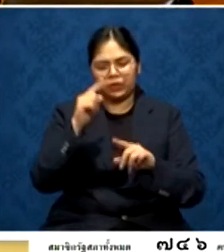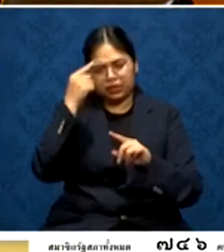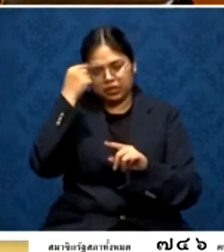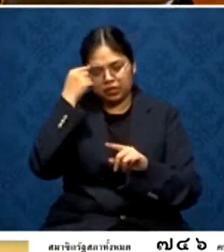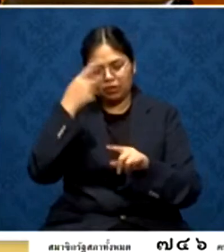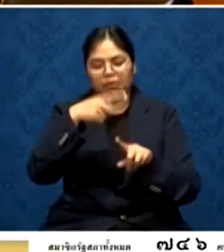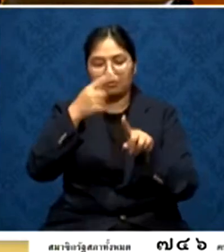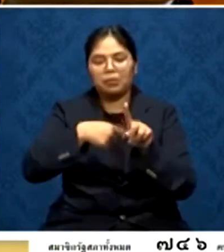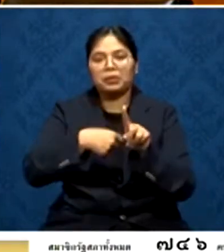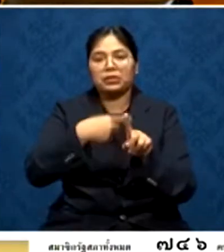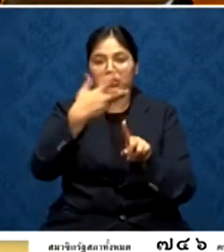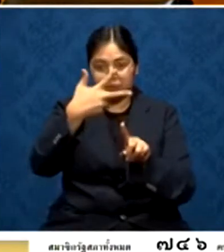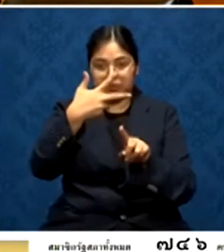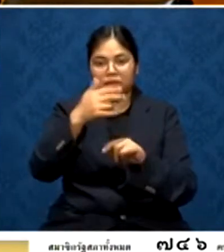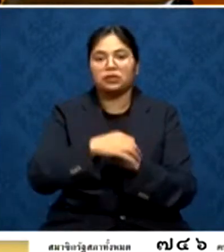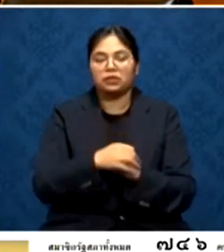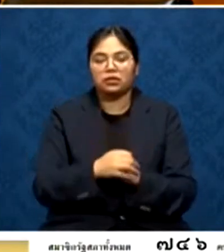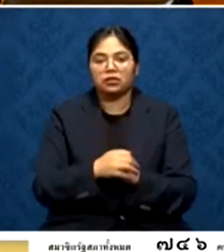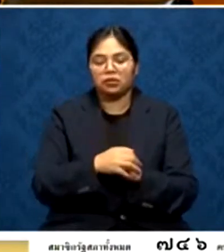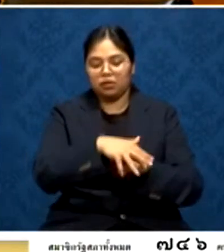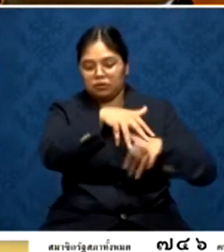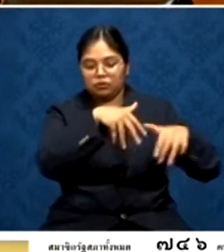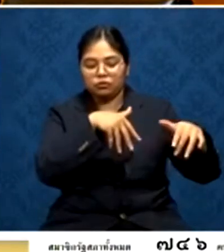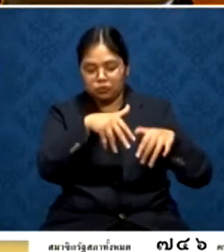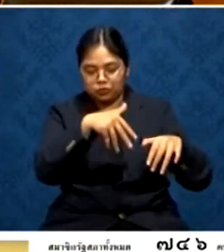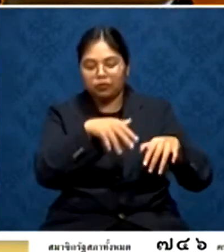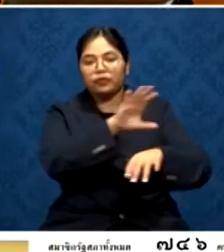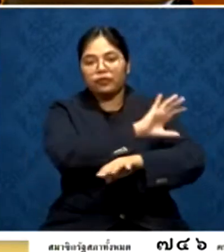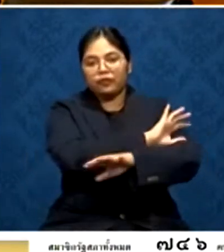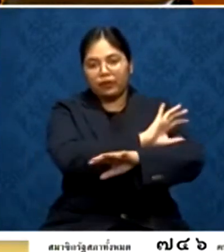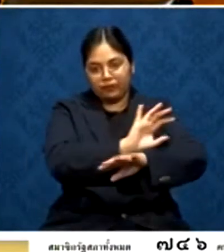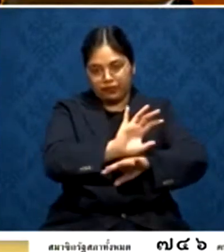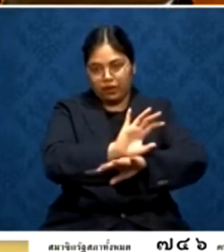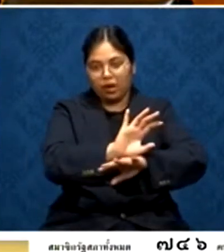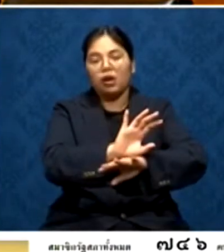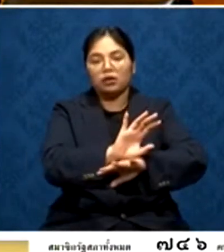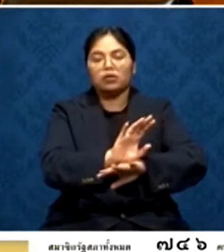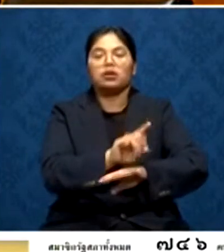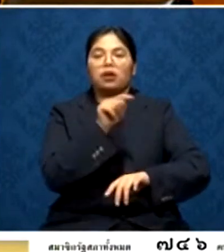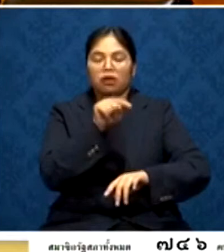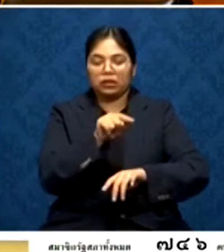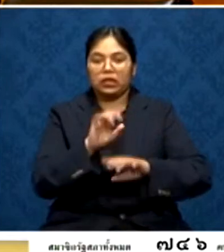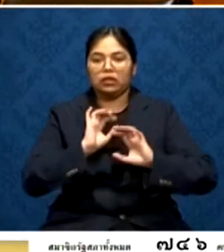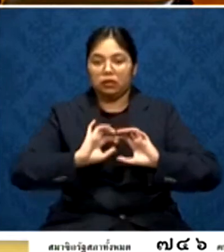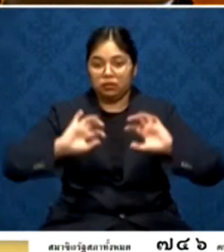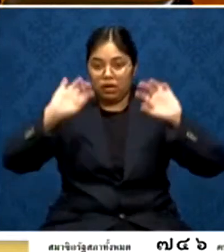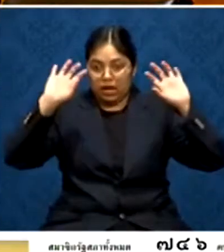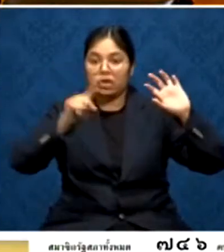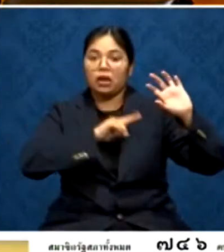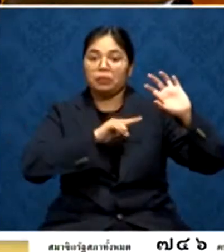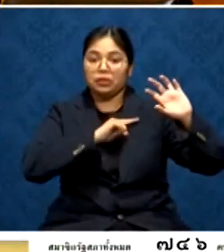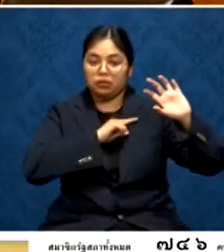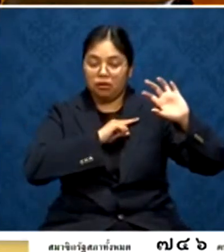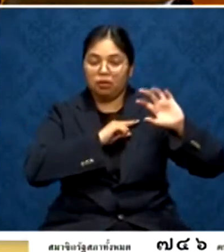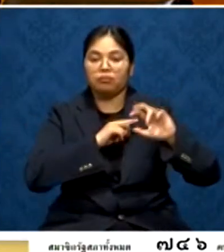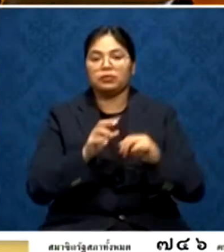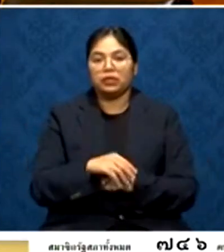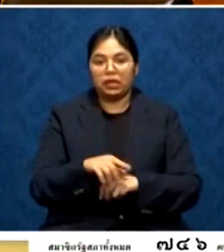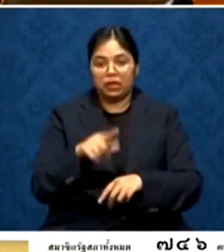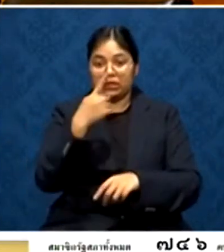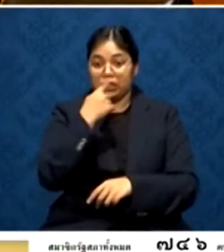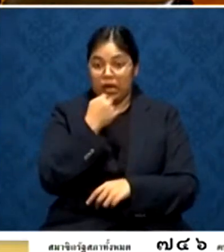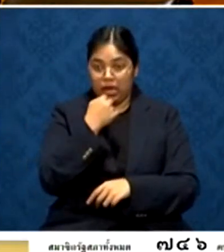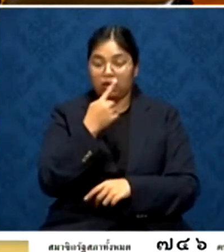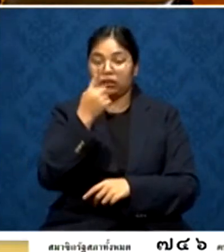นี้พี่น้องประชาชนจะได้ใช้รถไฟฟ้าในส่วนที่หน่วยงานรัฐดำเนินการเองคือสายสี